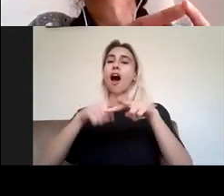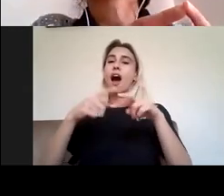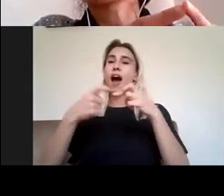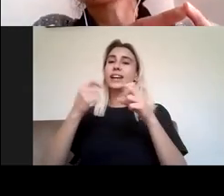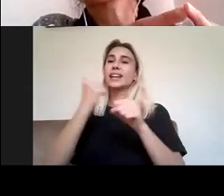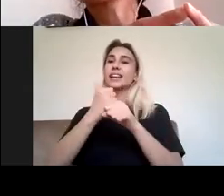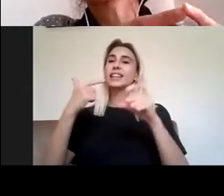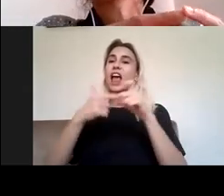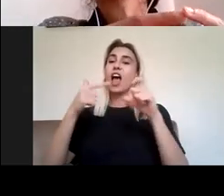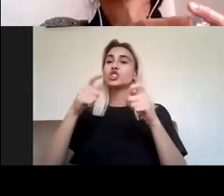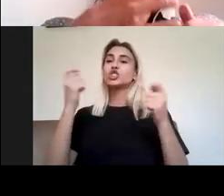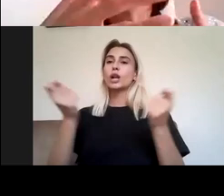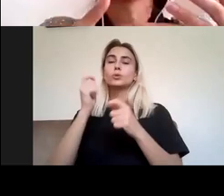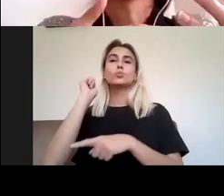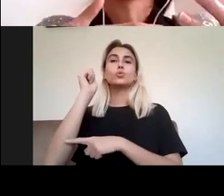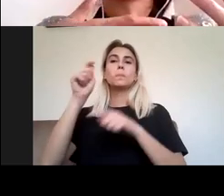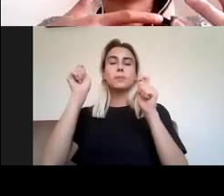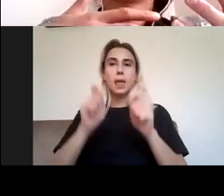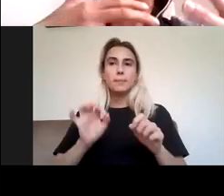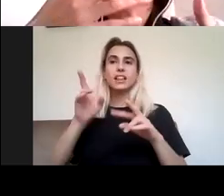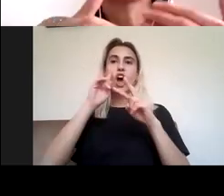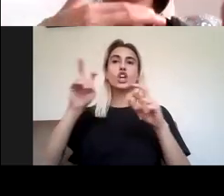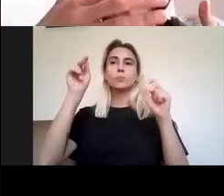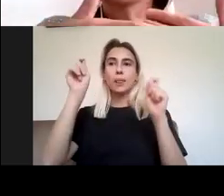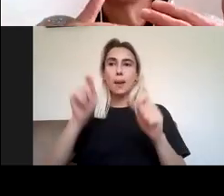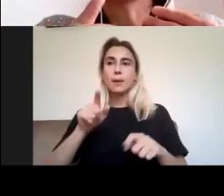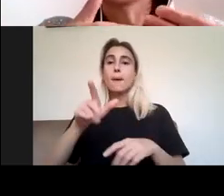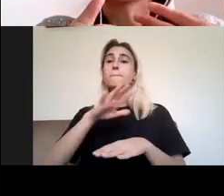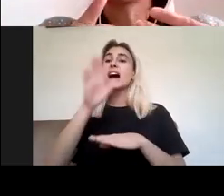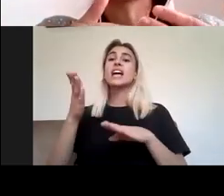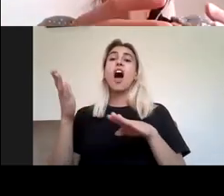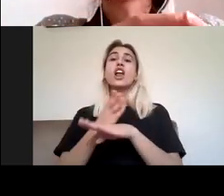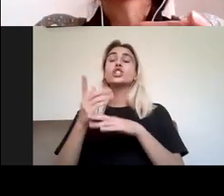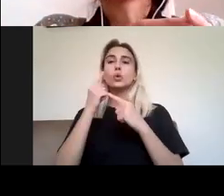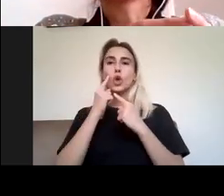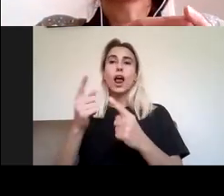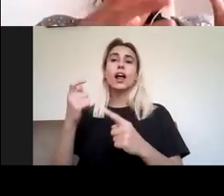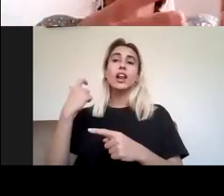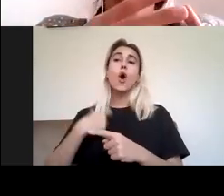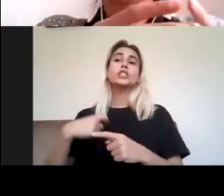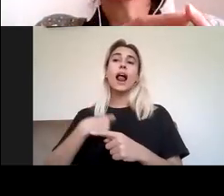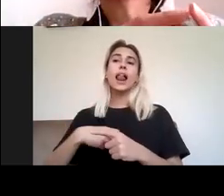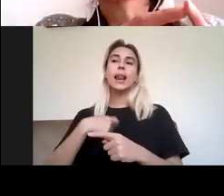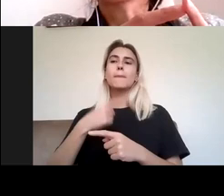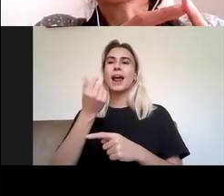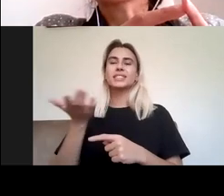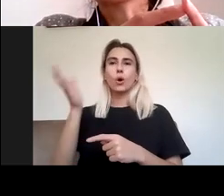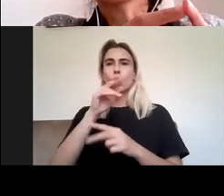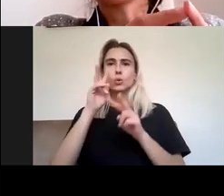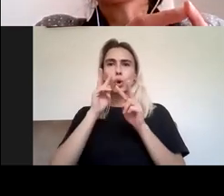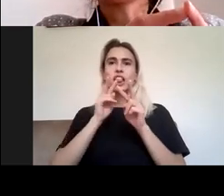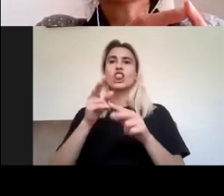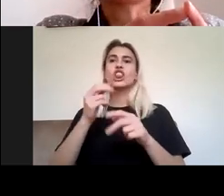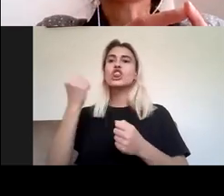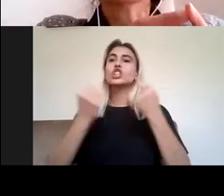üniversitelerde sunumlar yapıldı. Çünkü bazı araçlara yönelik özellikle birazdan göreceğiz taşıma